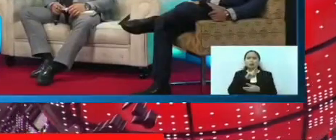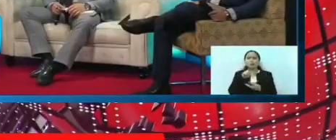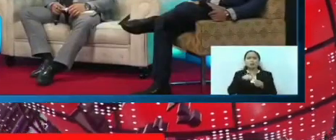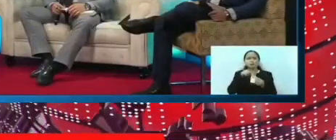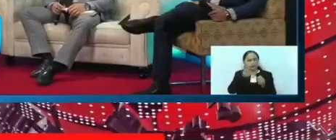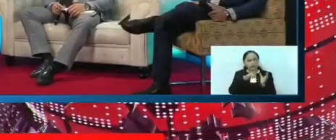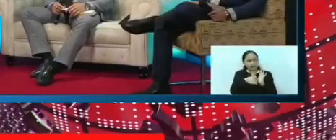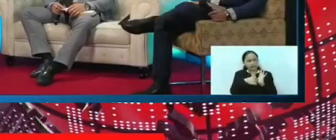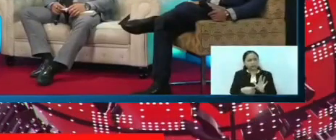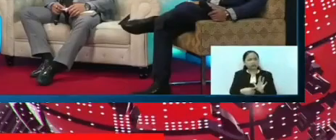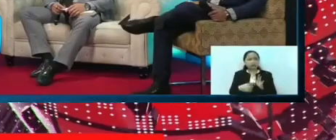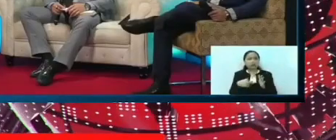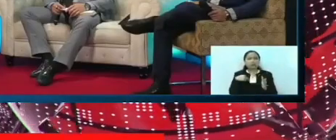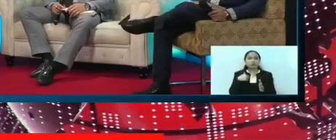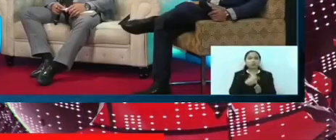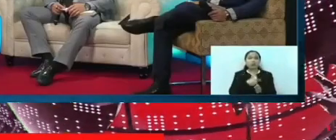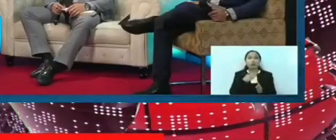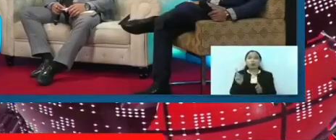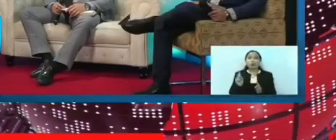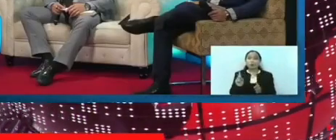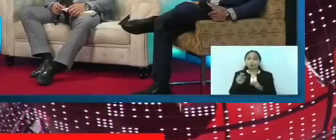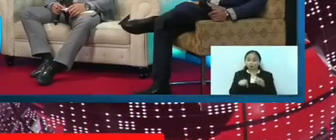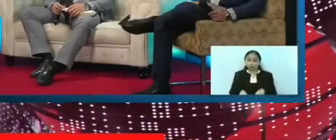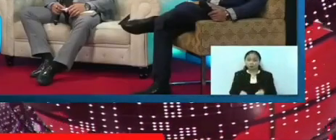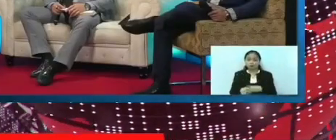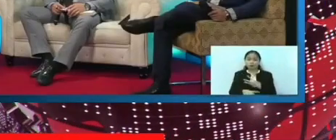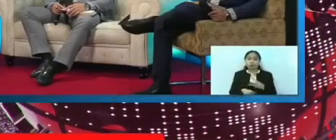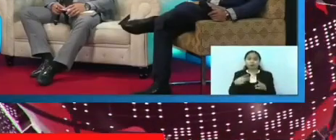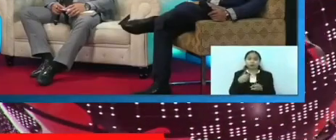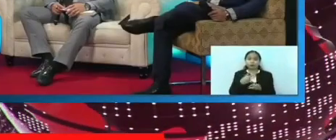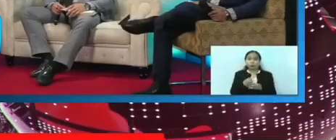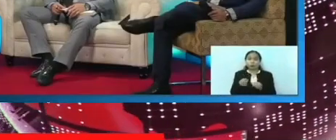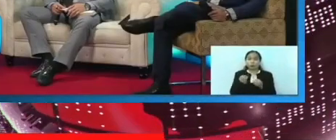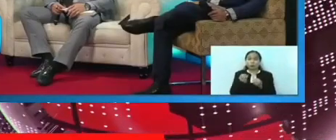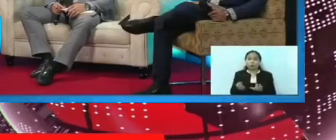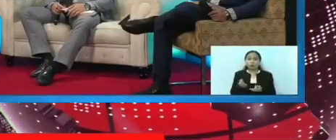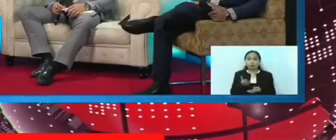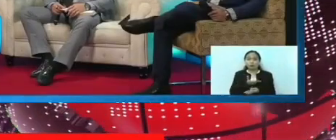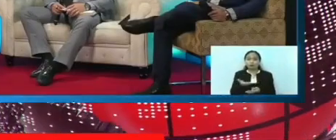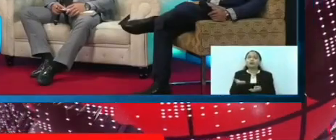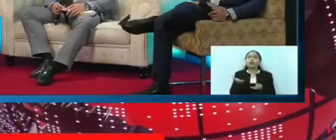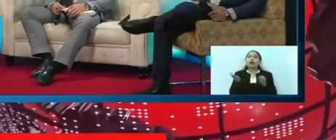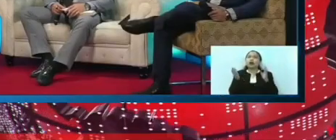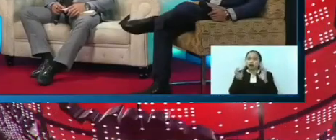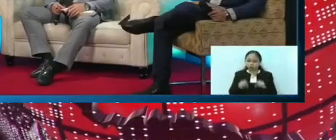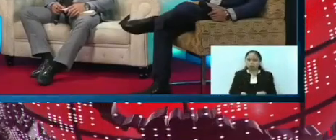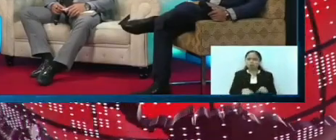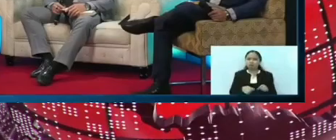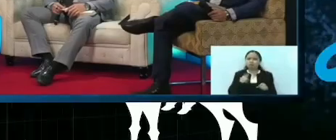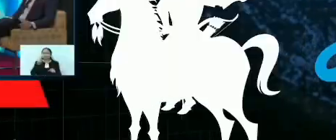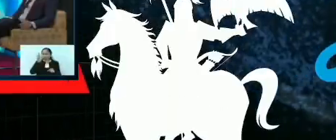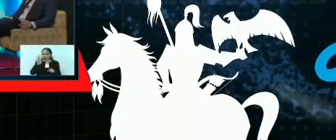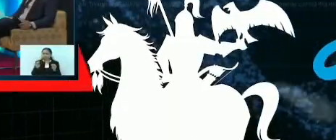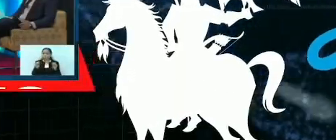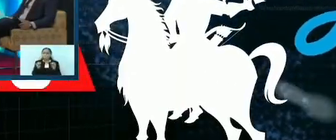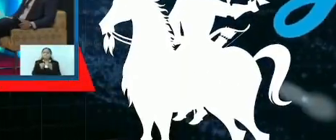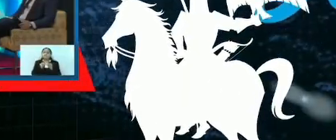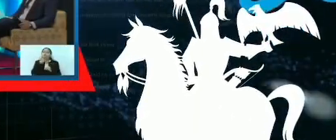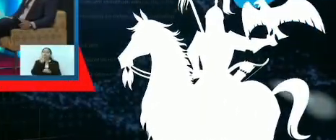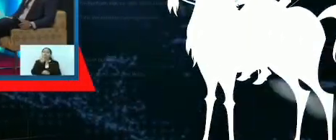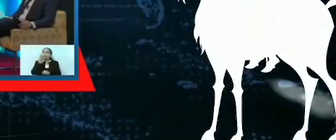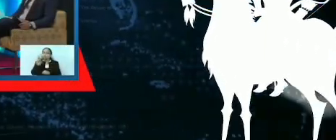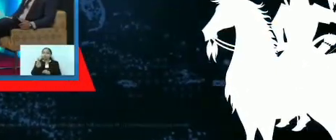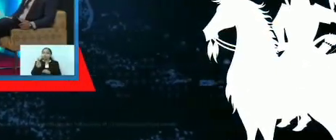what can the world can offer you, He can bring you to a much better position. Bakit? This world can